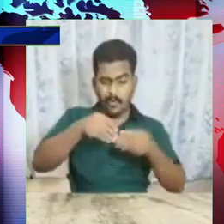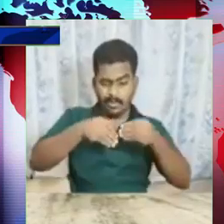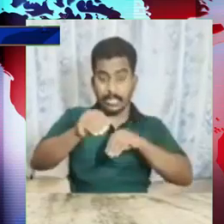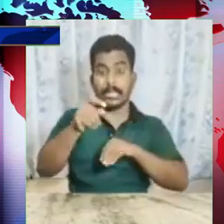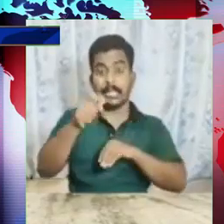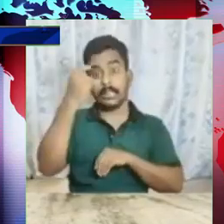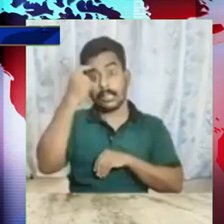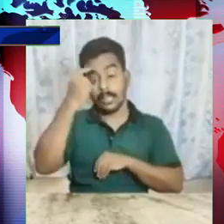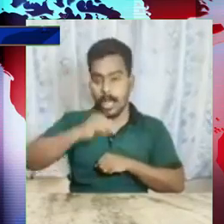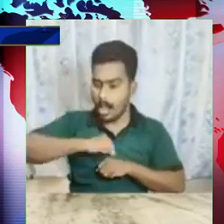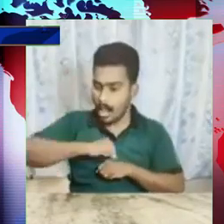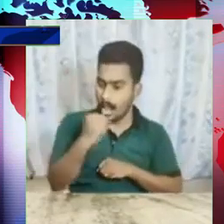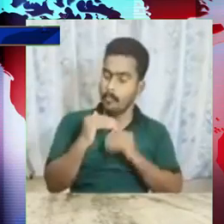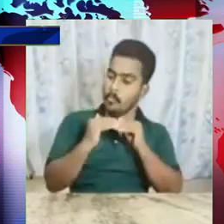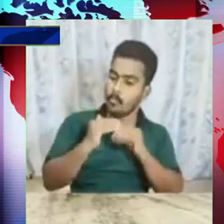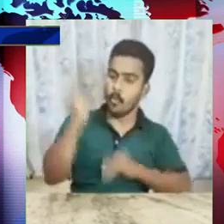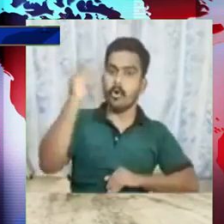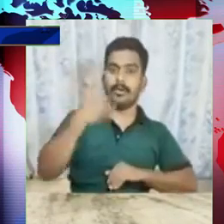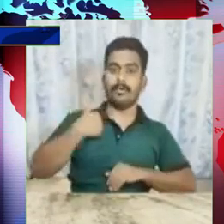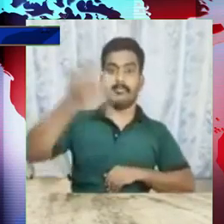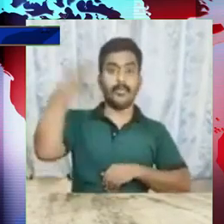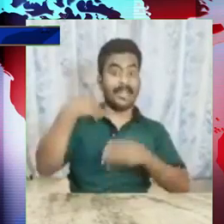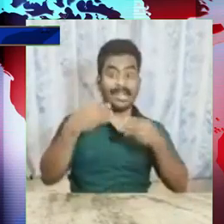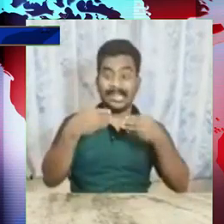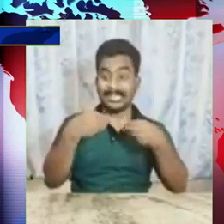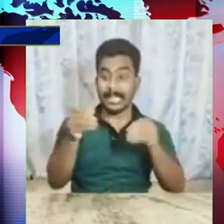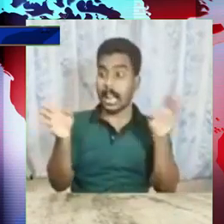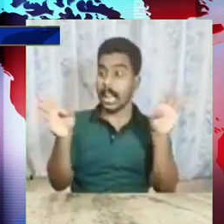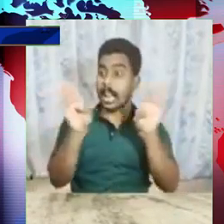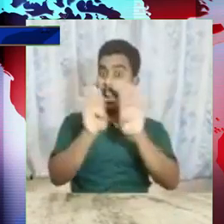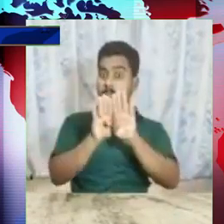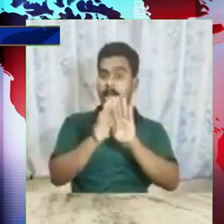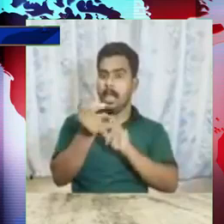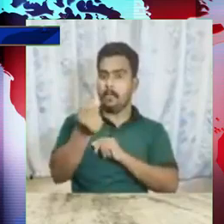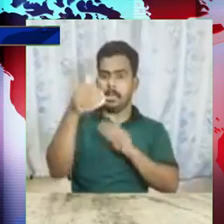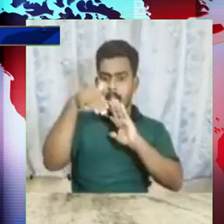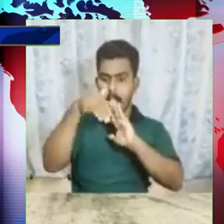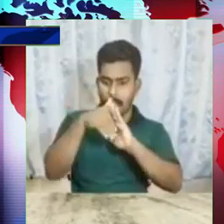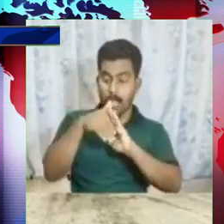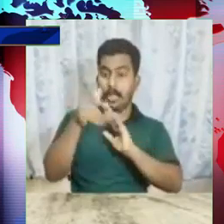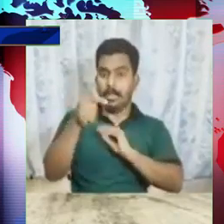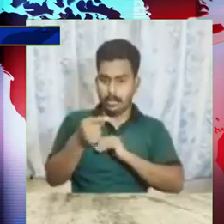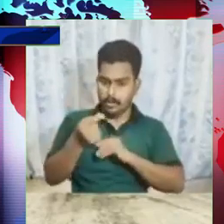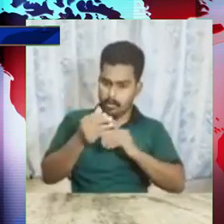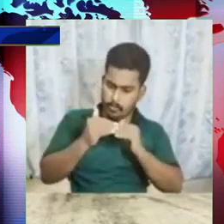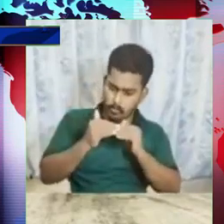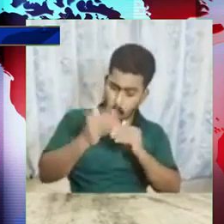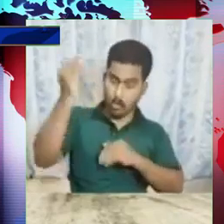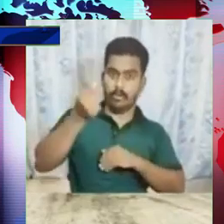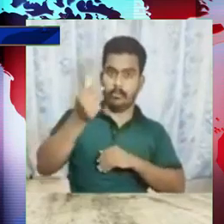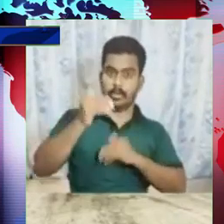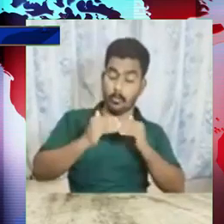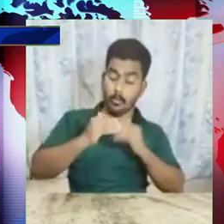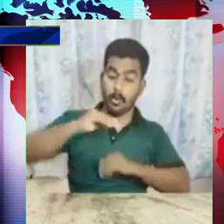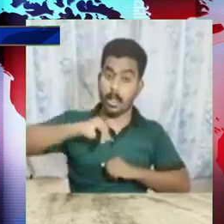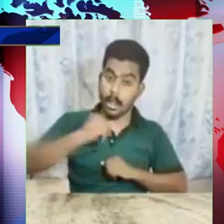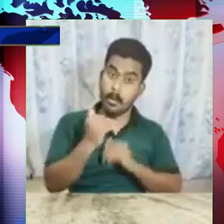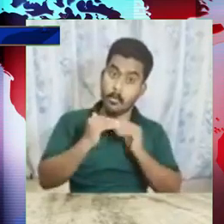എല്ലാ ദിവസവും ജില്ല വിട്ടുപോയി വരുന്നതിന് പാസ് ലഭിക്കില്ല.